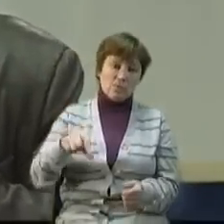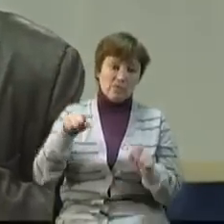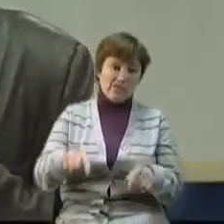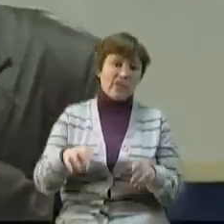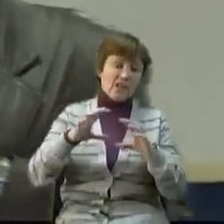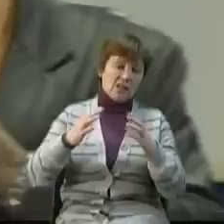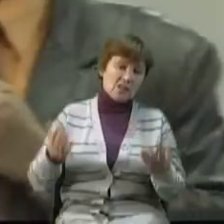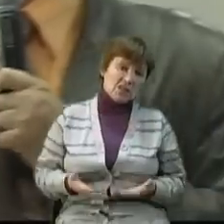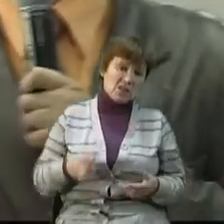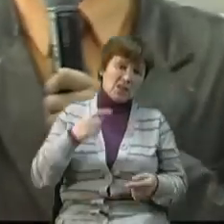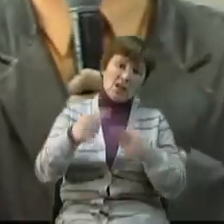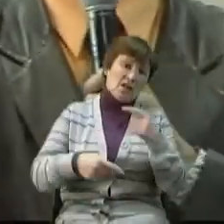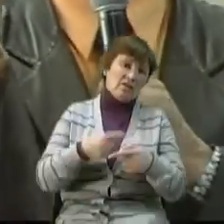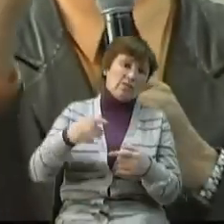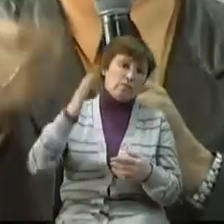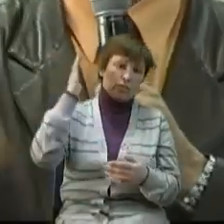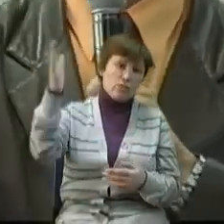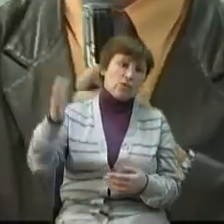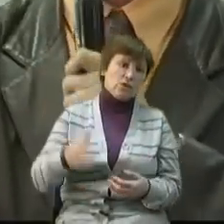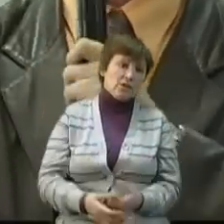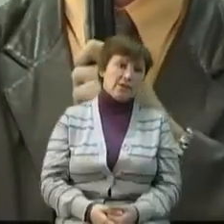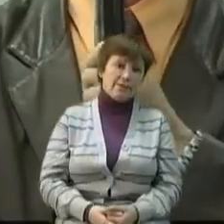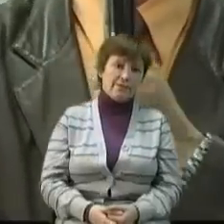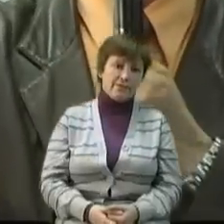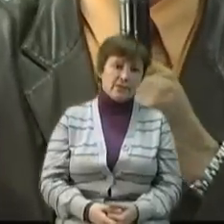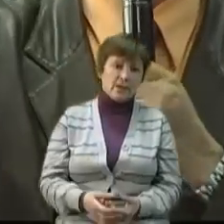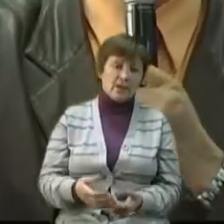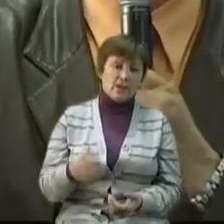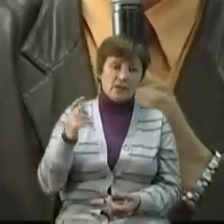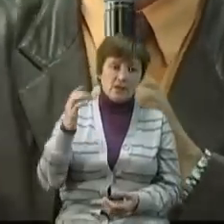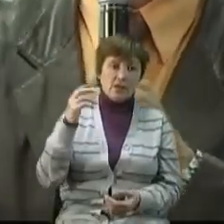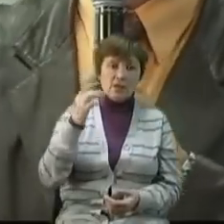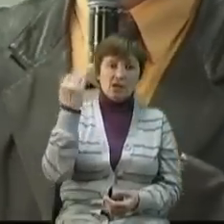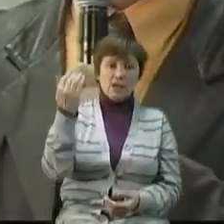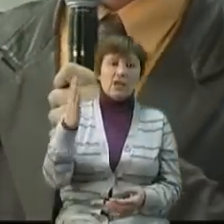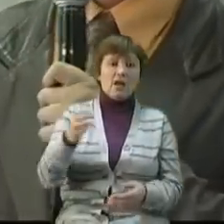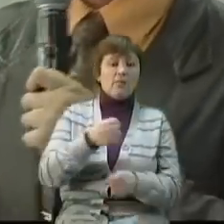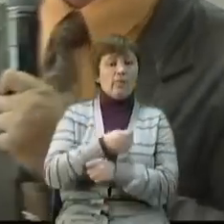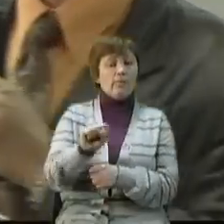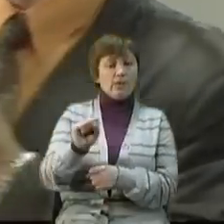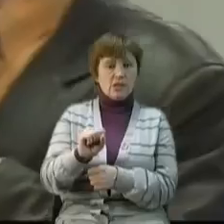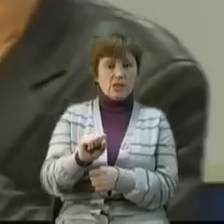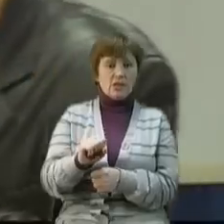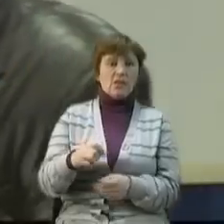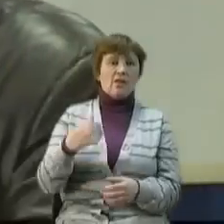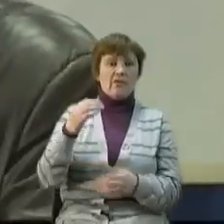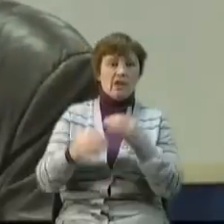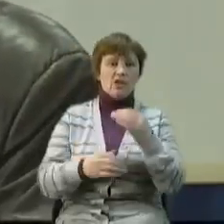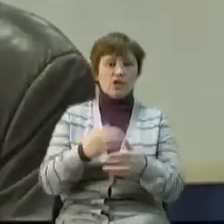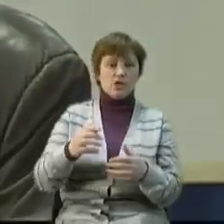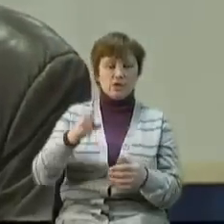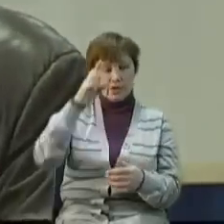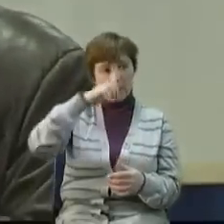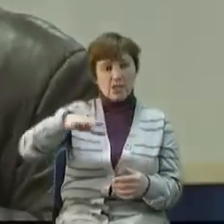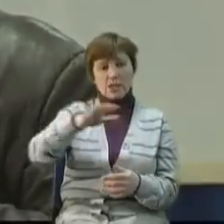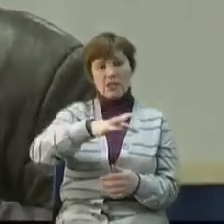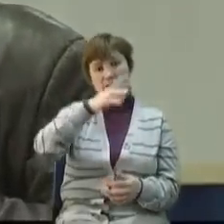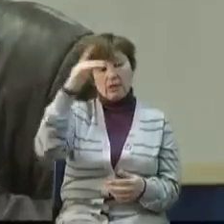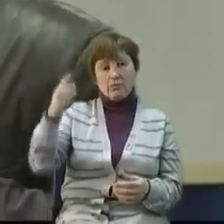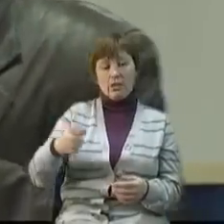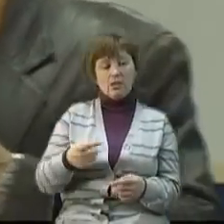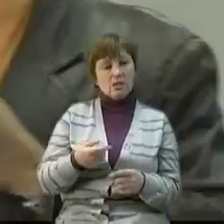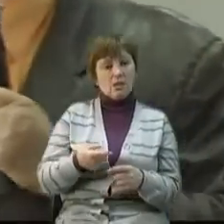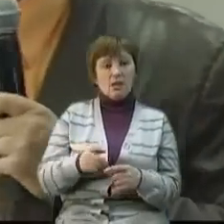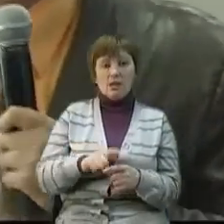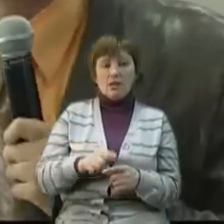твою победу, и ты как побеждающий войдешь в Царство Небесное. Это происходит только через трудности. Мне